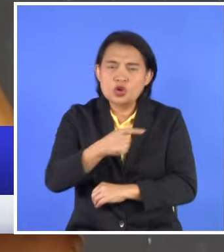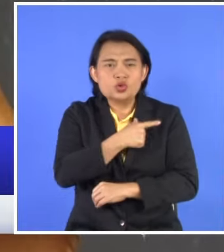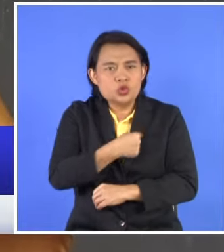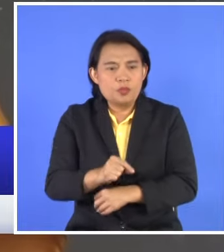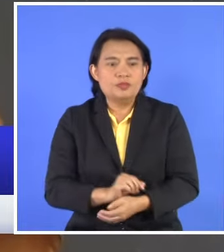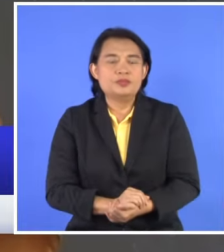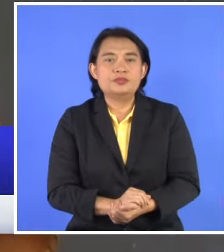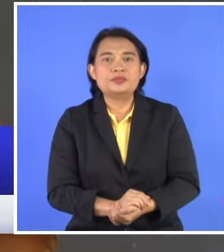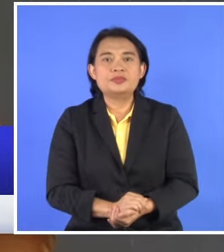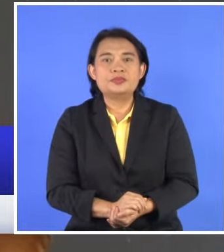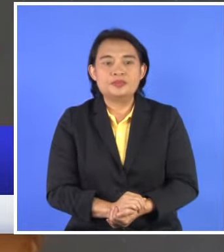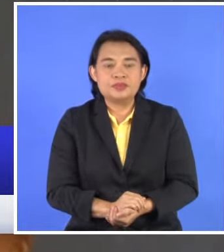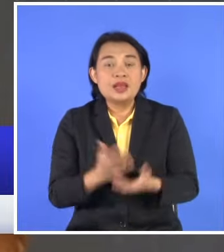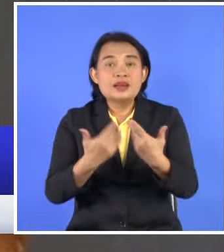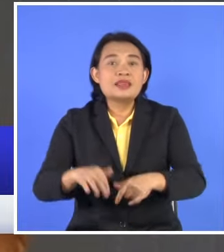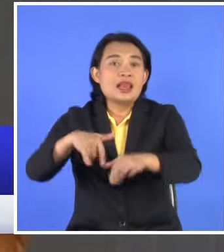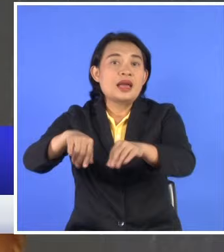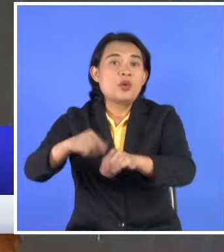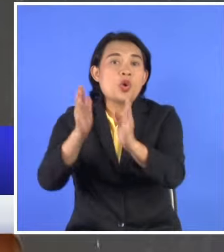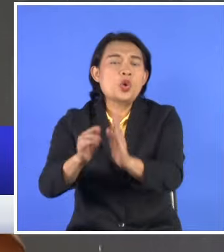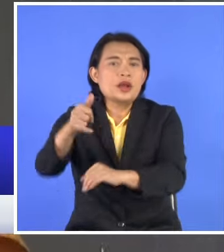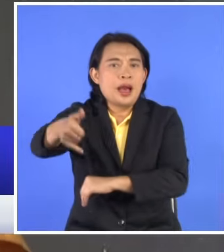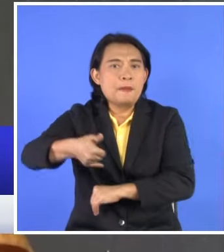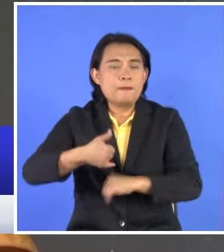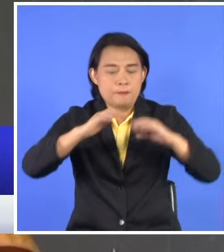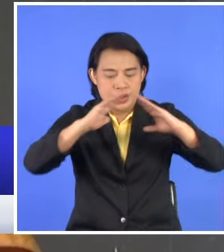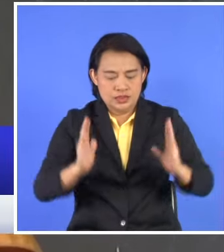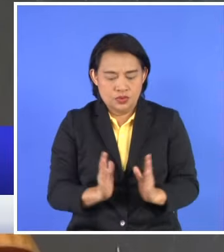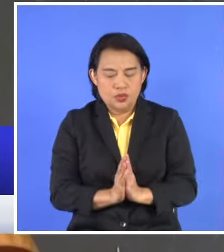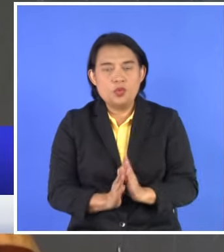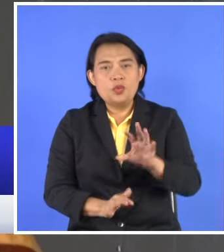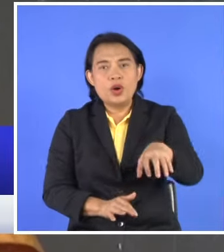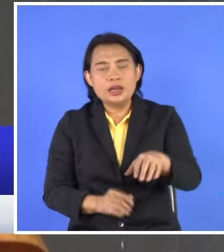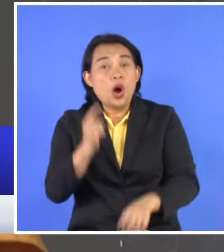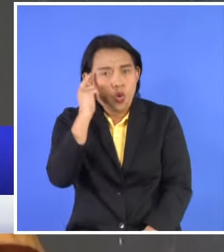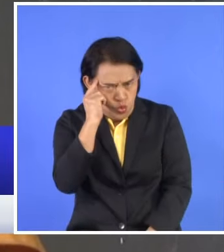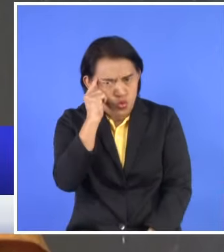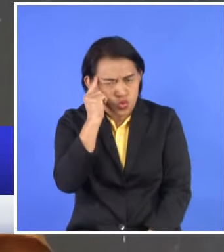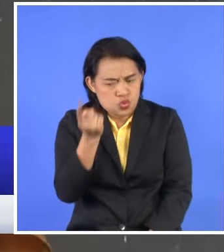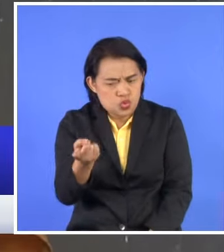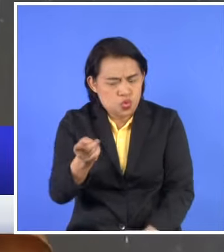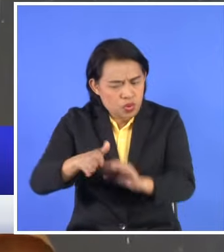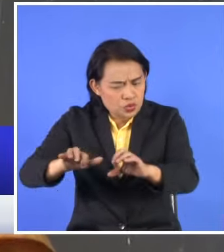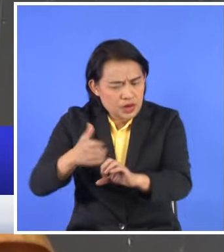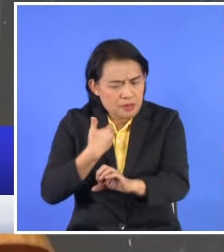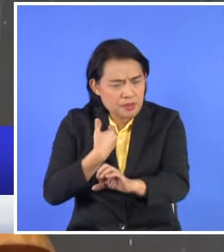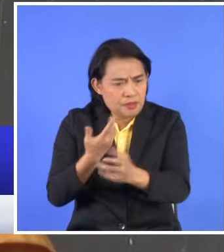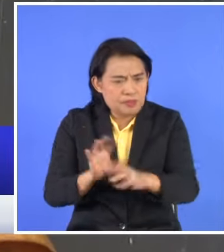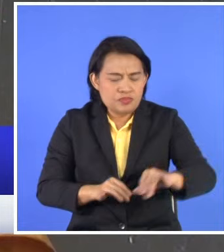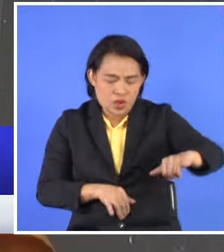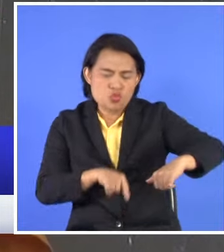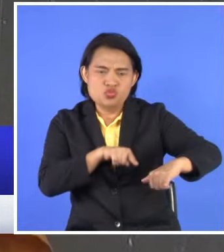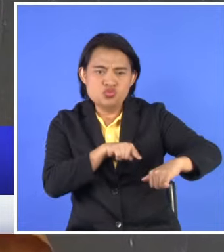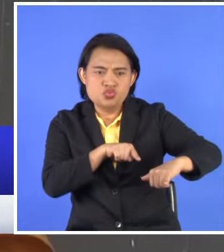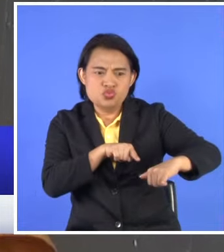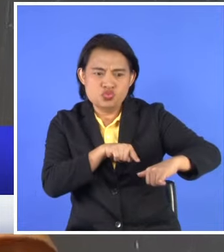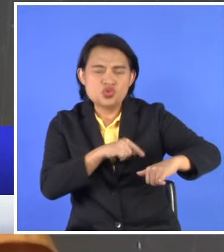ก็โยมก็มาวัดมันรู้มันรู้ด้วยนะว่ามีกลิ่นทุเรียนมาน่ะเสร็จแล้วมันก็เฝ้าตาหลวง